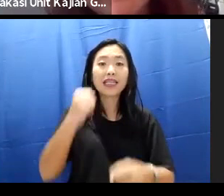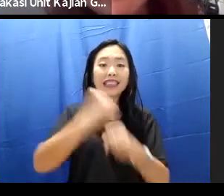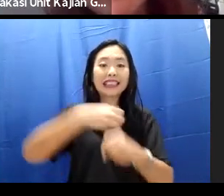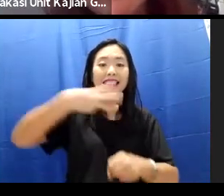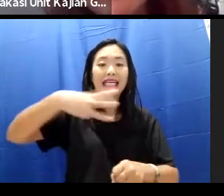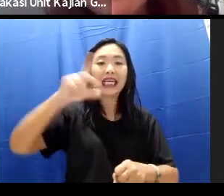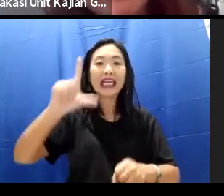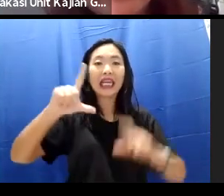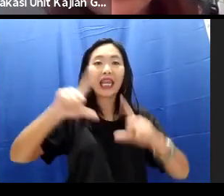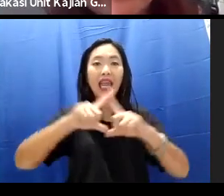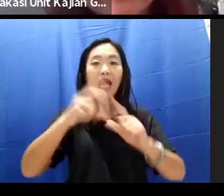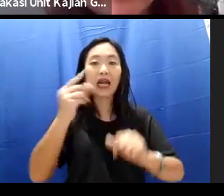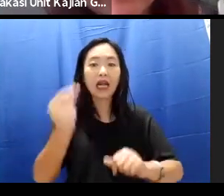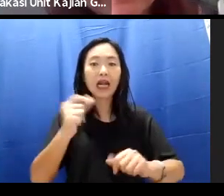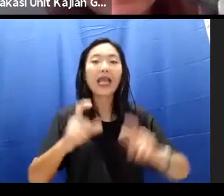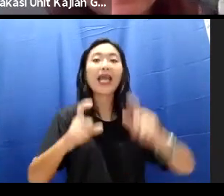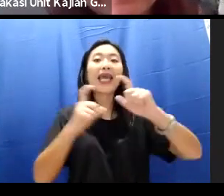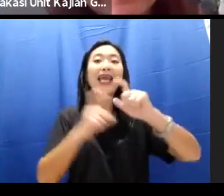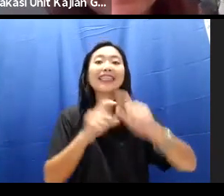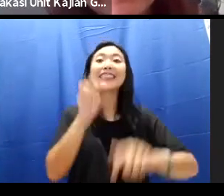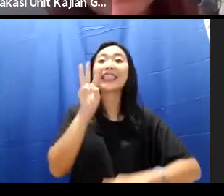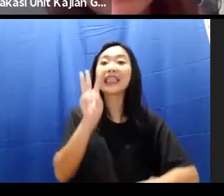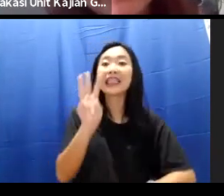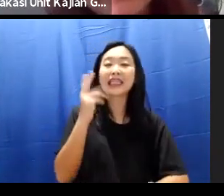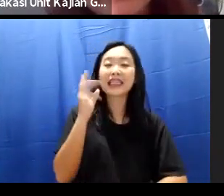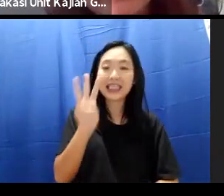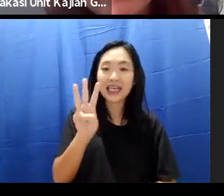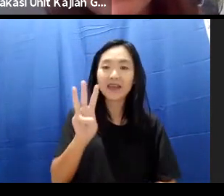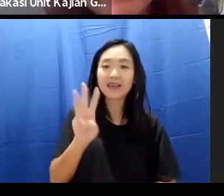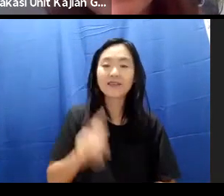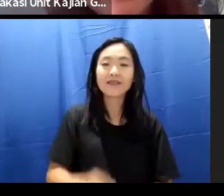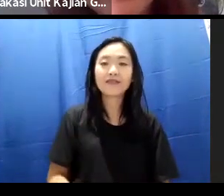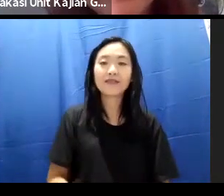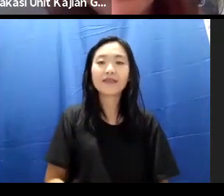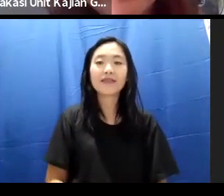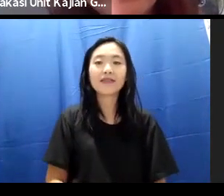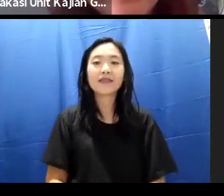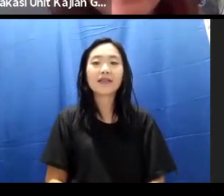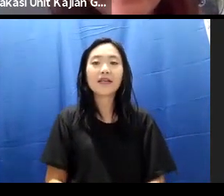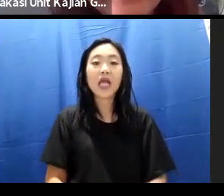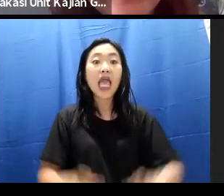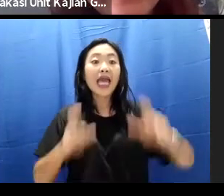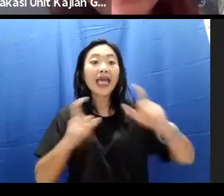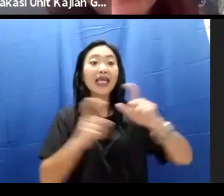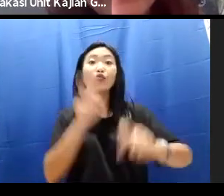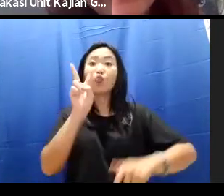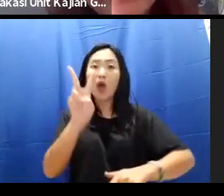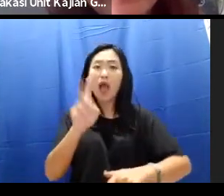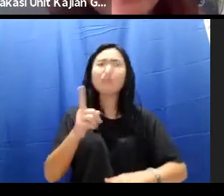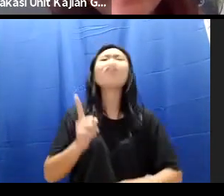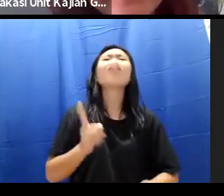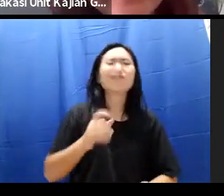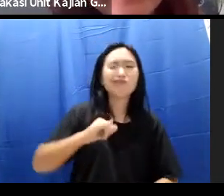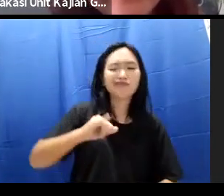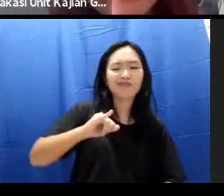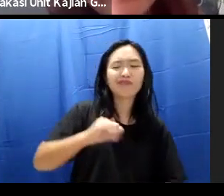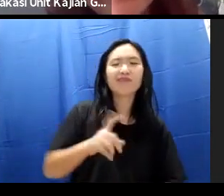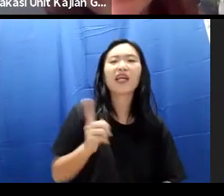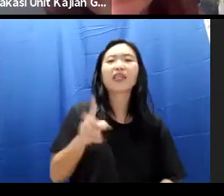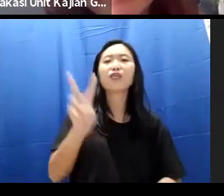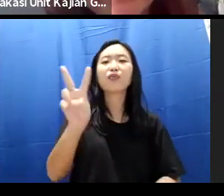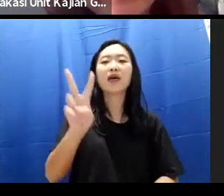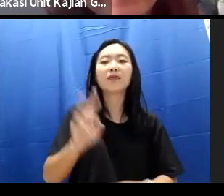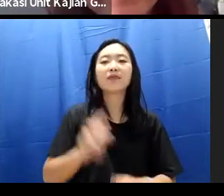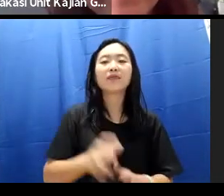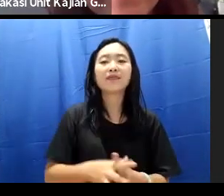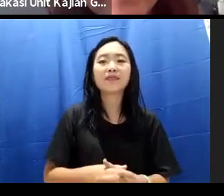juga merupakan peraih 2 gelar S2, yaitu dalam Interdisciplinary Islamic Studies dari Pasca